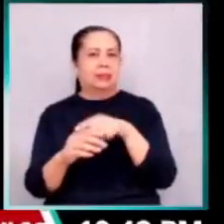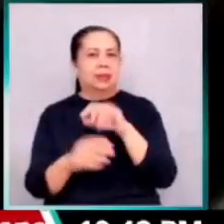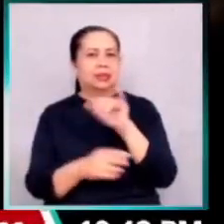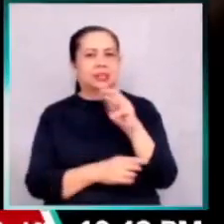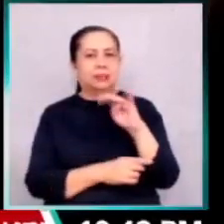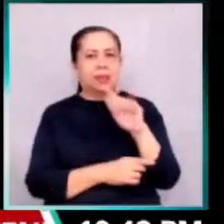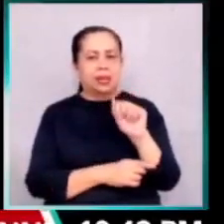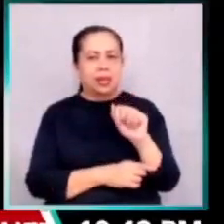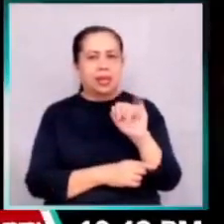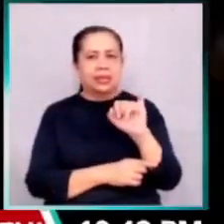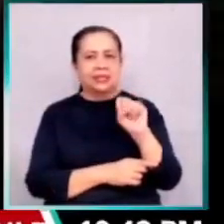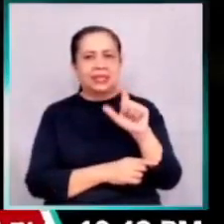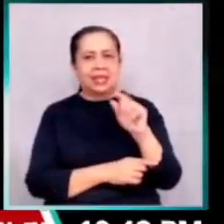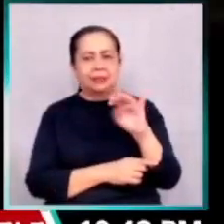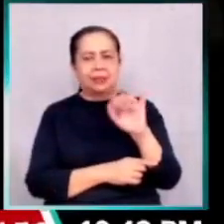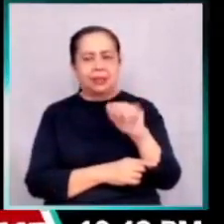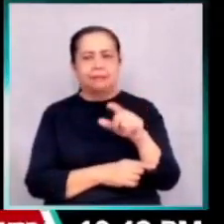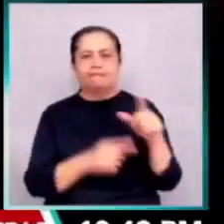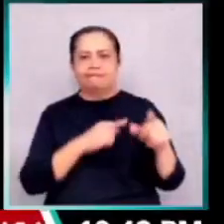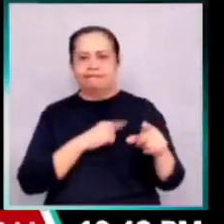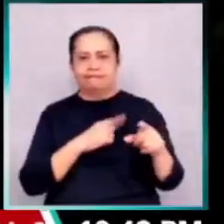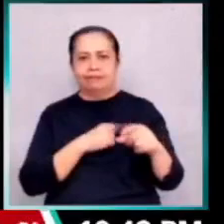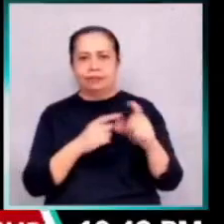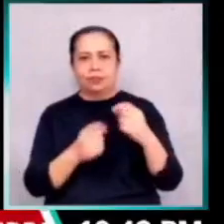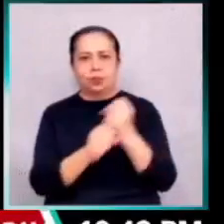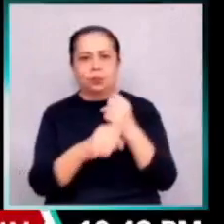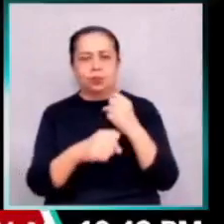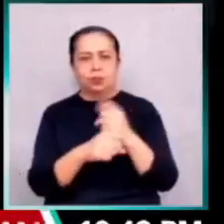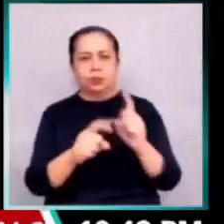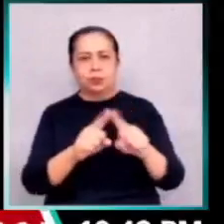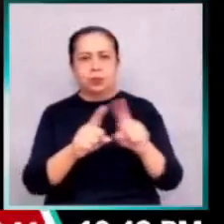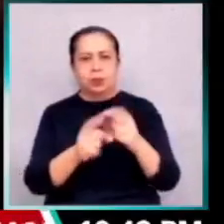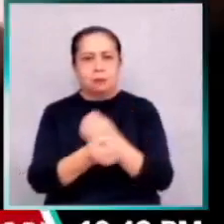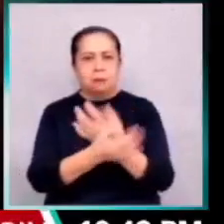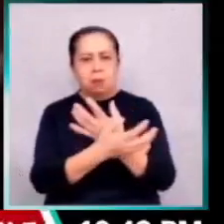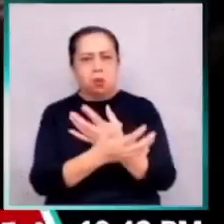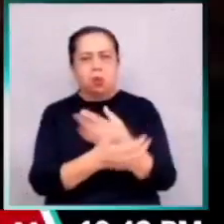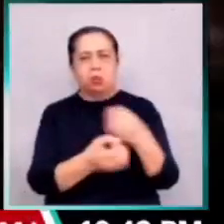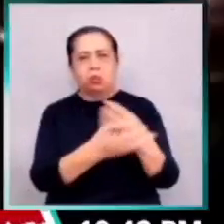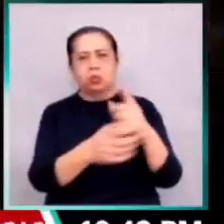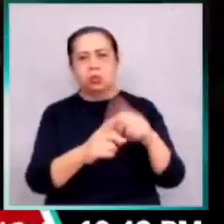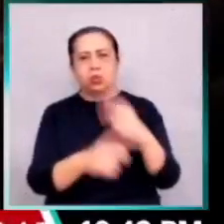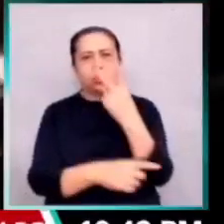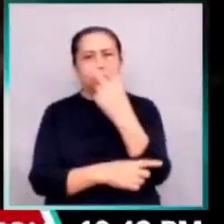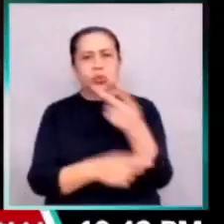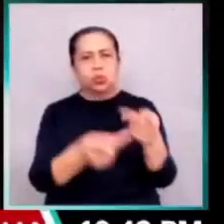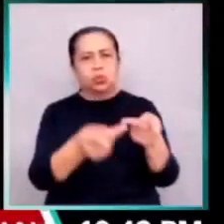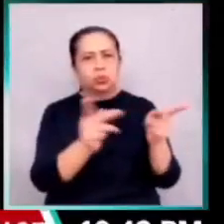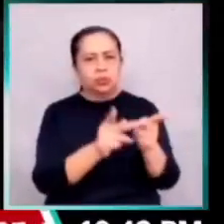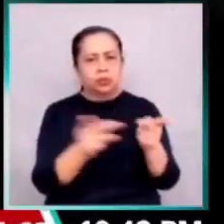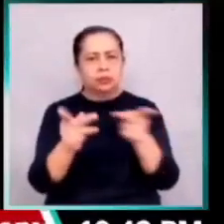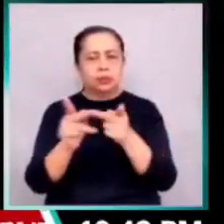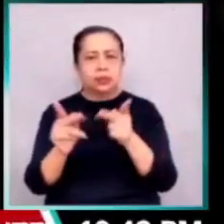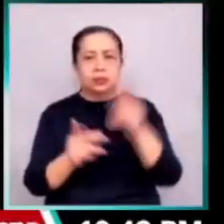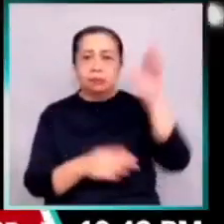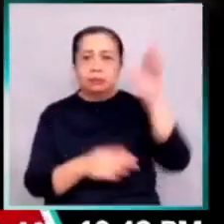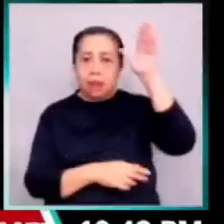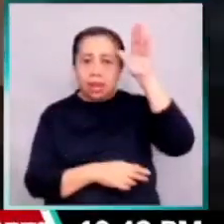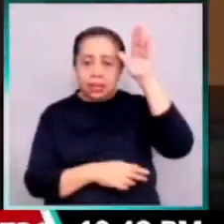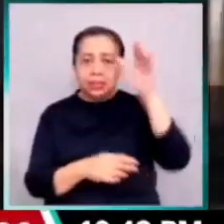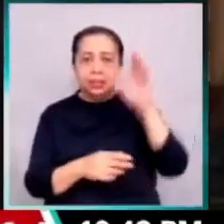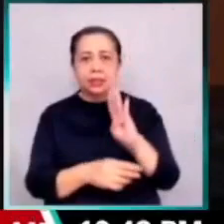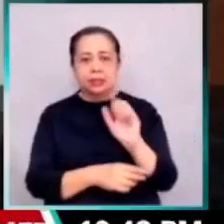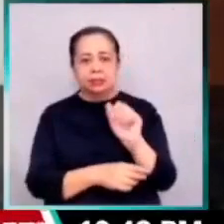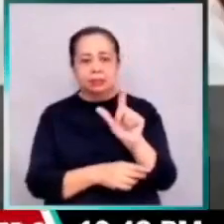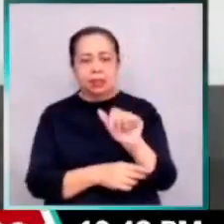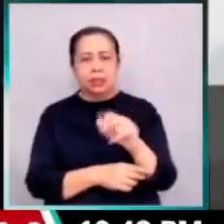na hinatulang guilty sa paggawa ng mga bombang nagpasabog sa dalawang nightclubs sa Bali kung saan